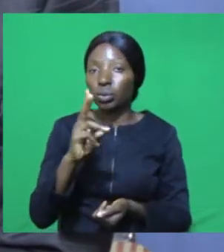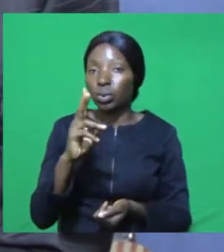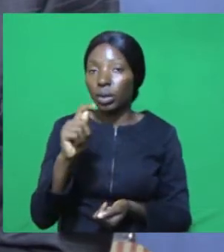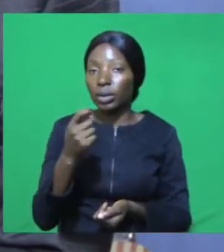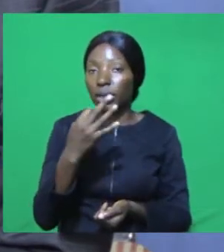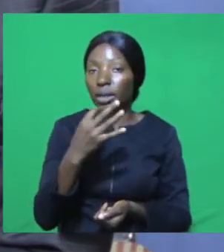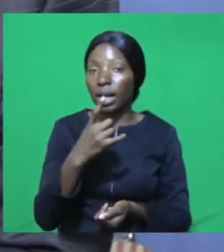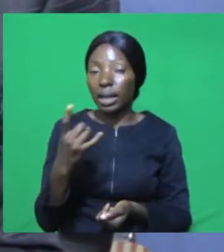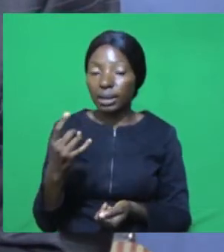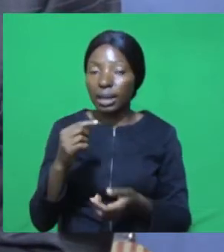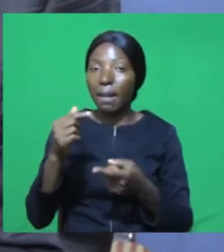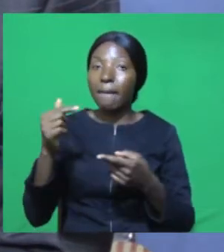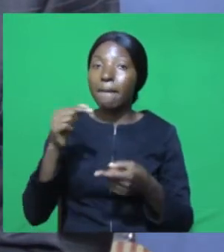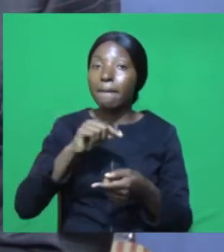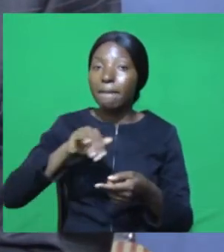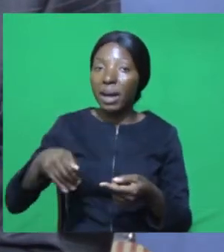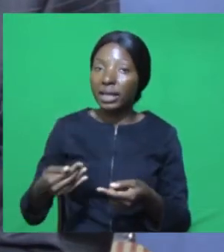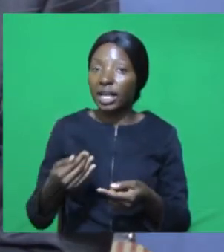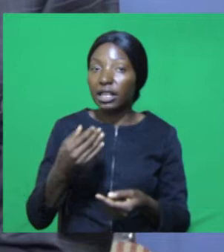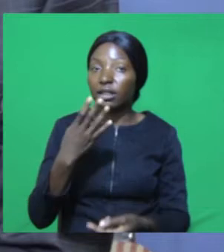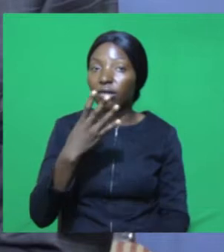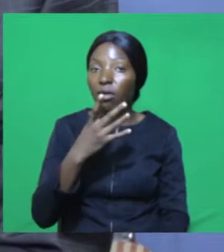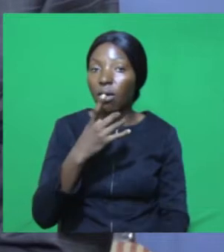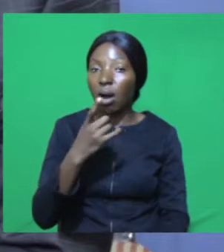2300 minus 490. 0. 10.